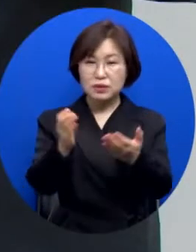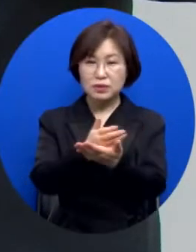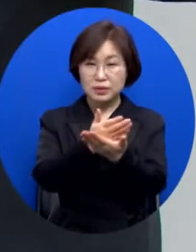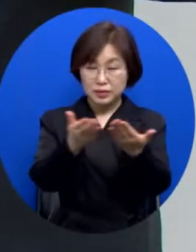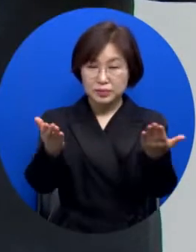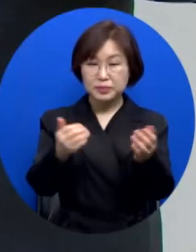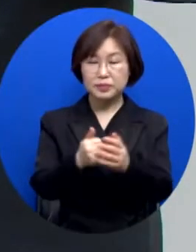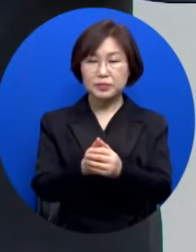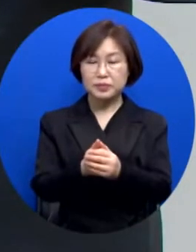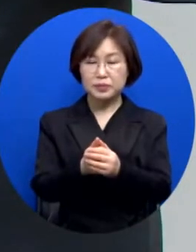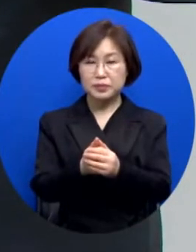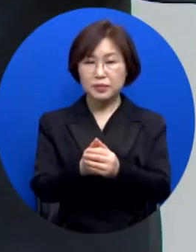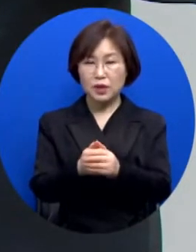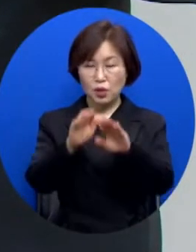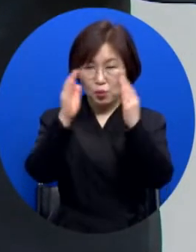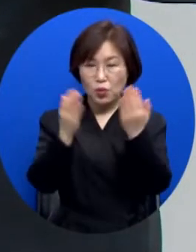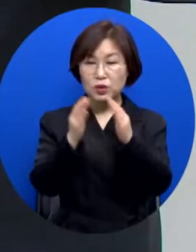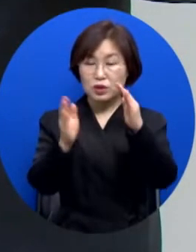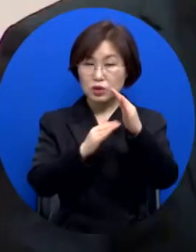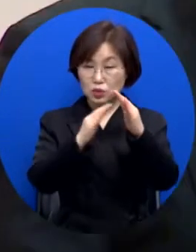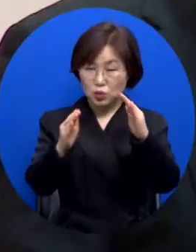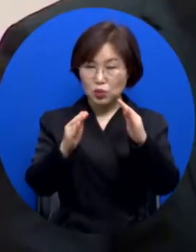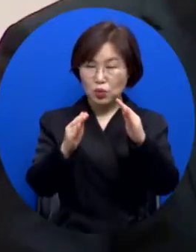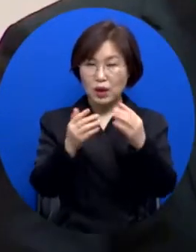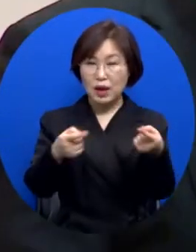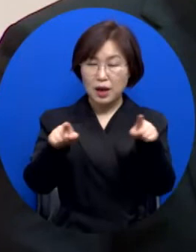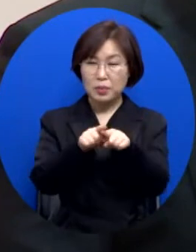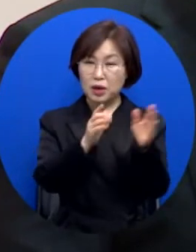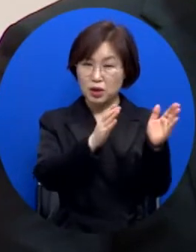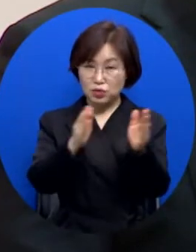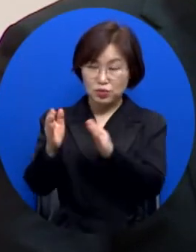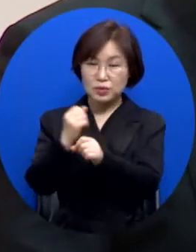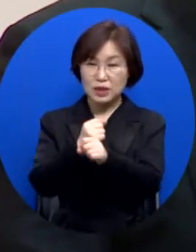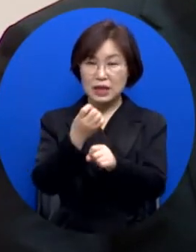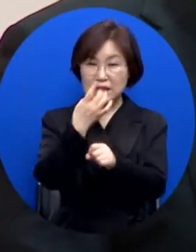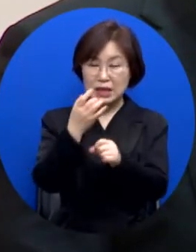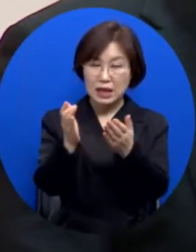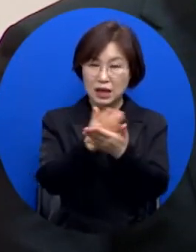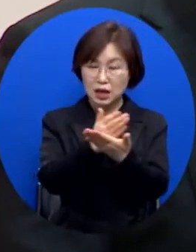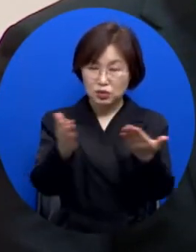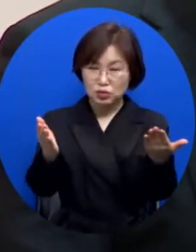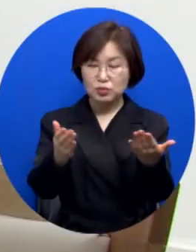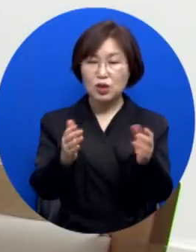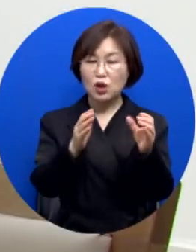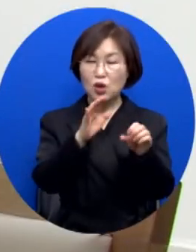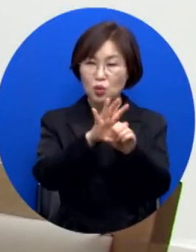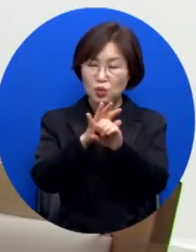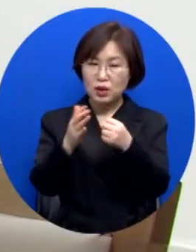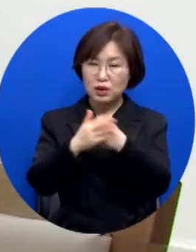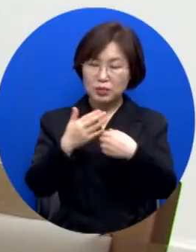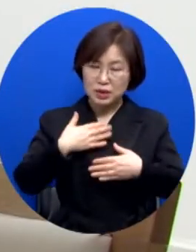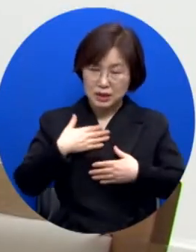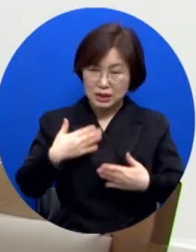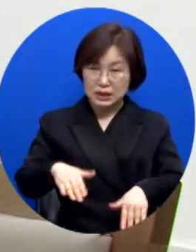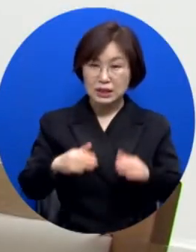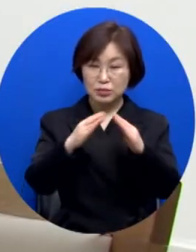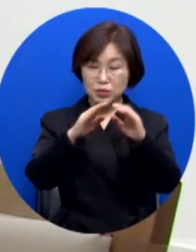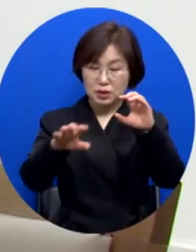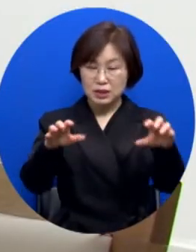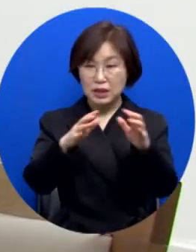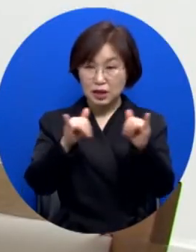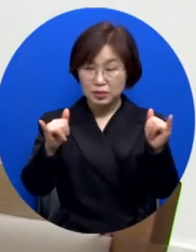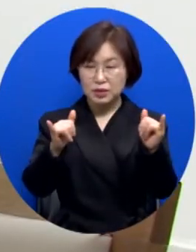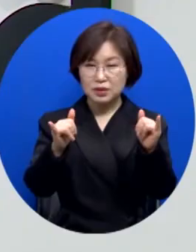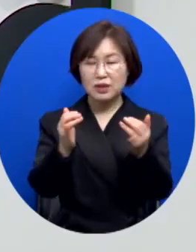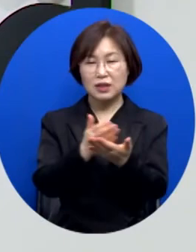박은 제 목사 되는 모든 성도가 마련한 이번 쌀 나눔을 통해 코로나 장기화로 지친 이웃이 힘과 생명의 축복을